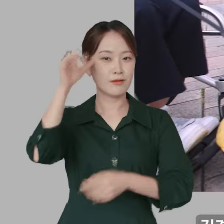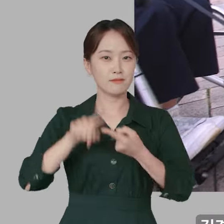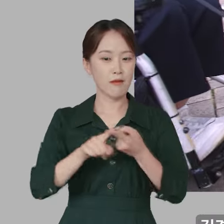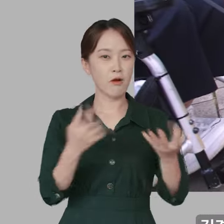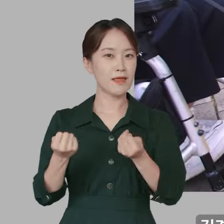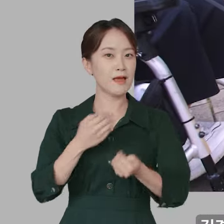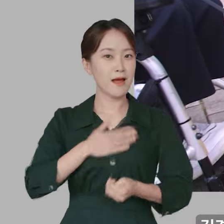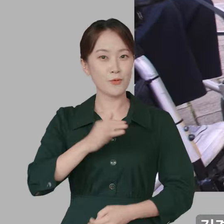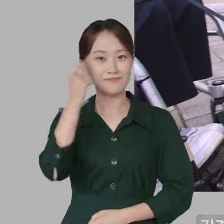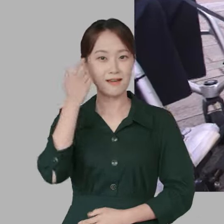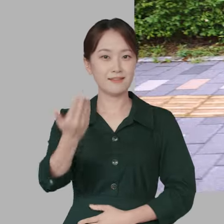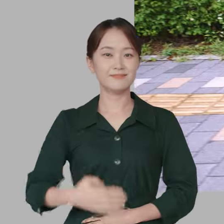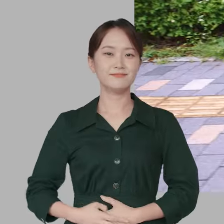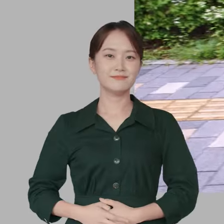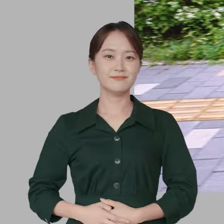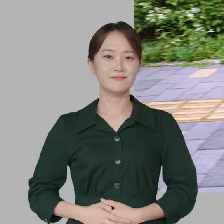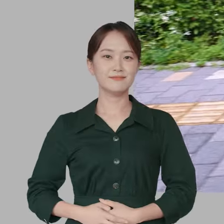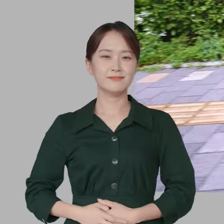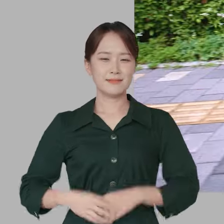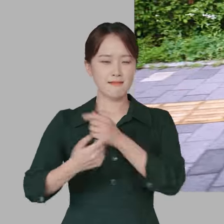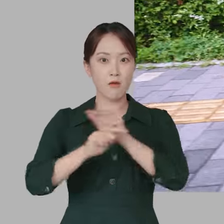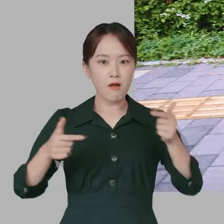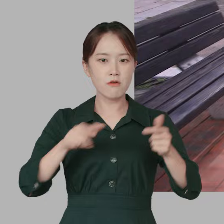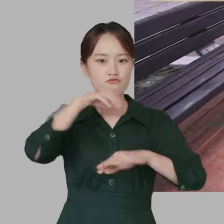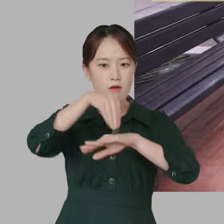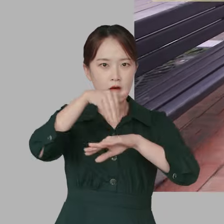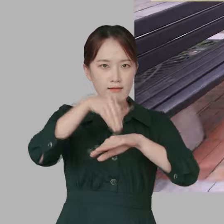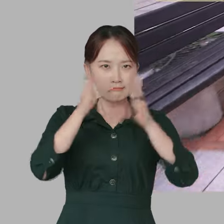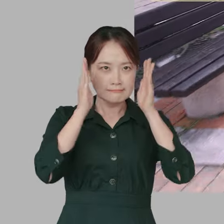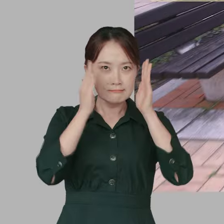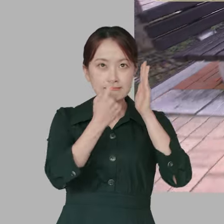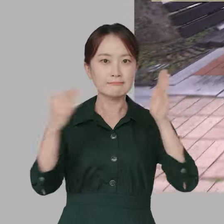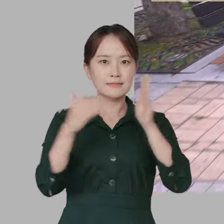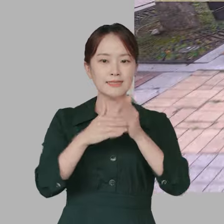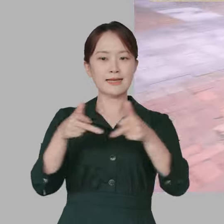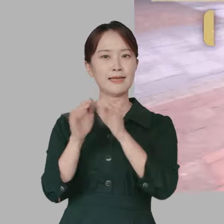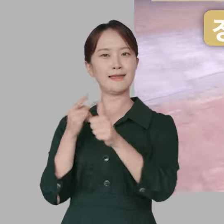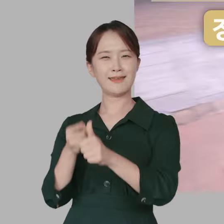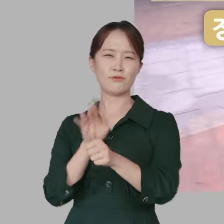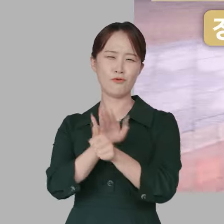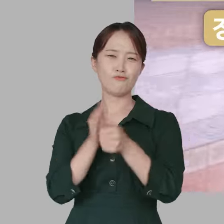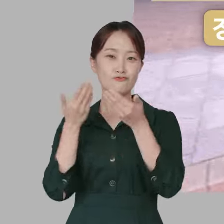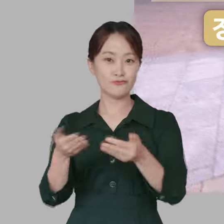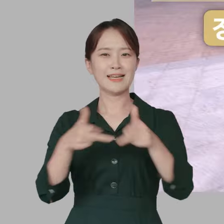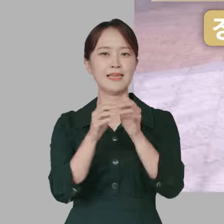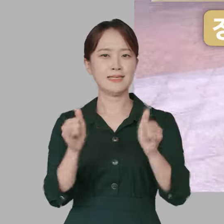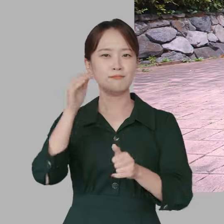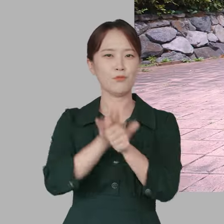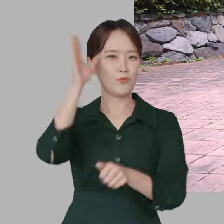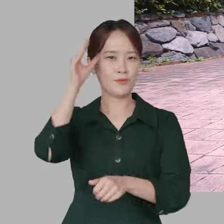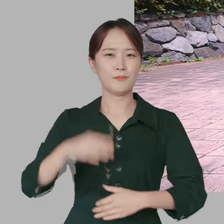얼마나 알고 계신가요? 각종 훈련과 학습을 통해 장애인에게 다양한 도움을 주는 장애인 보조견